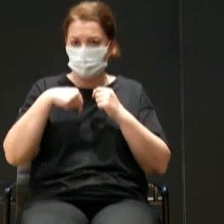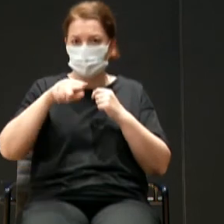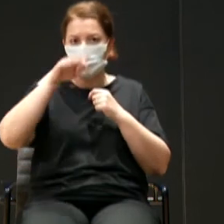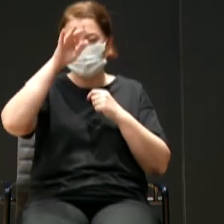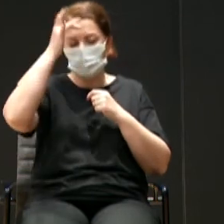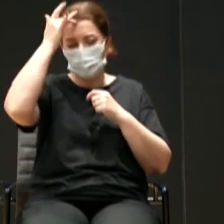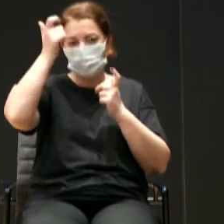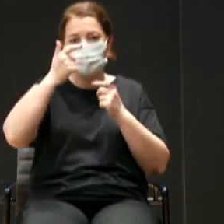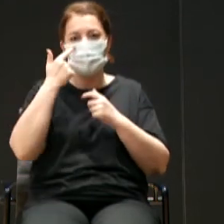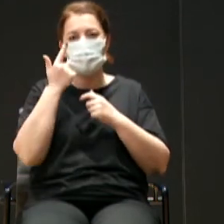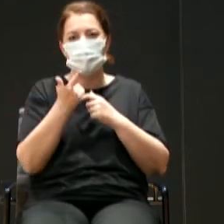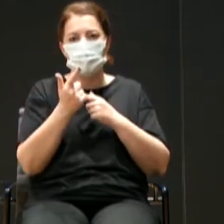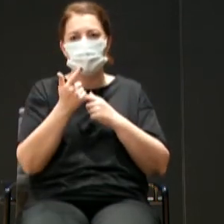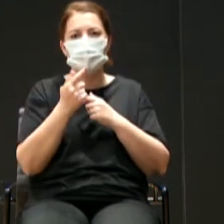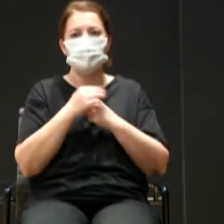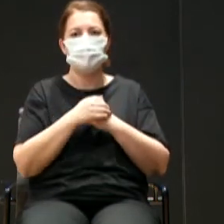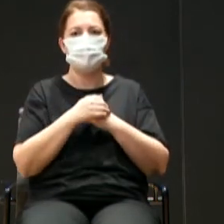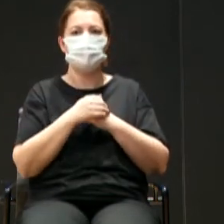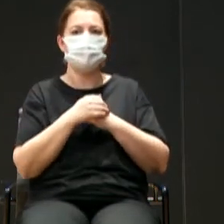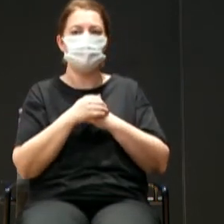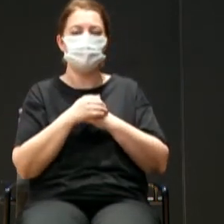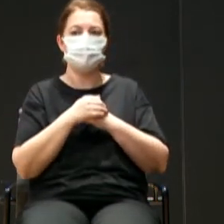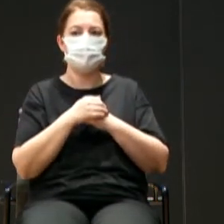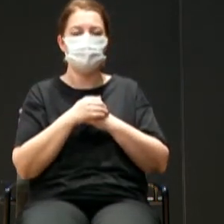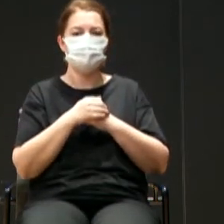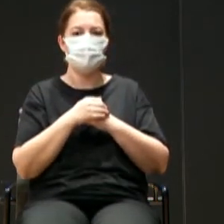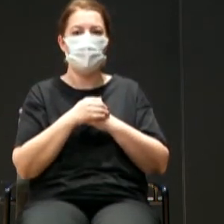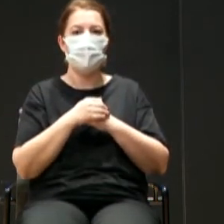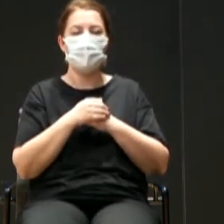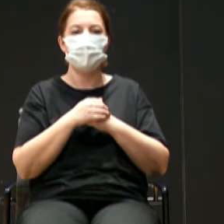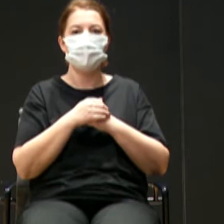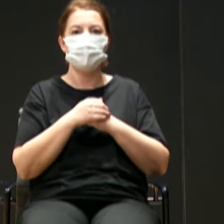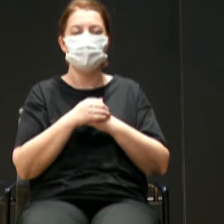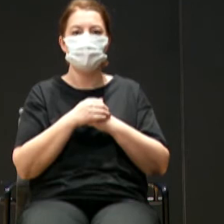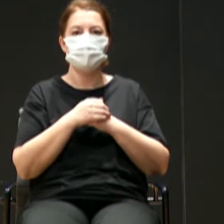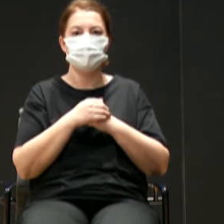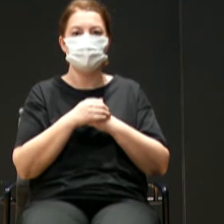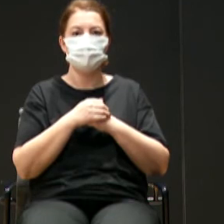Arkadaşımızın merak ettiği ne olursa olsun cevaplandıracağım. Neyin?